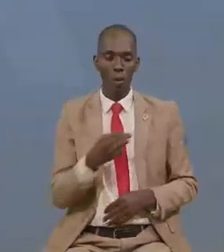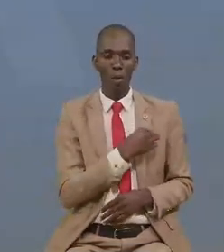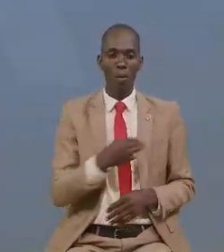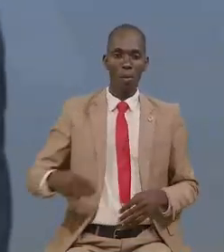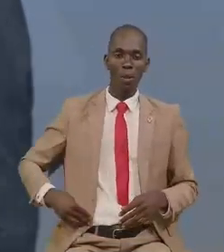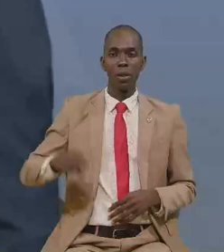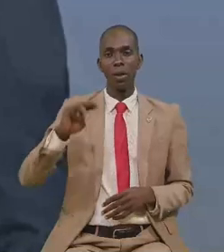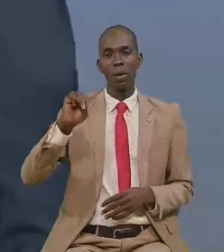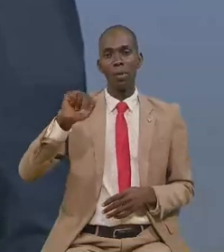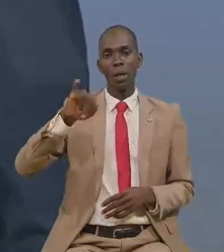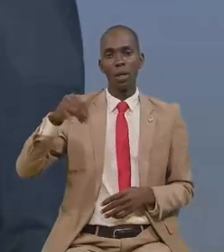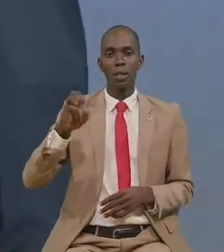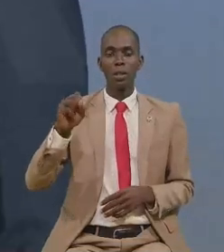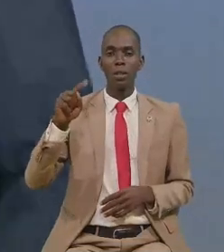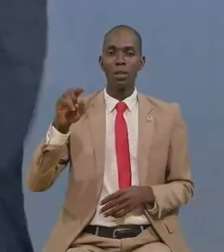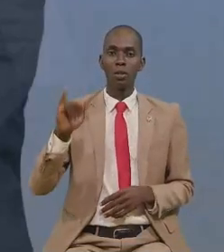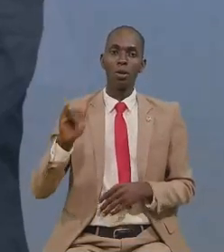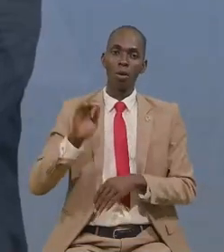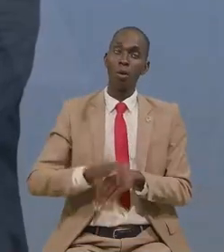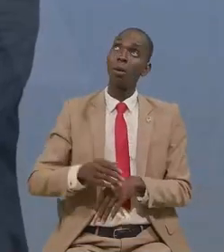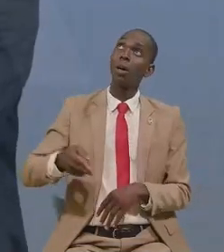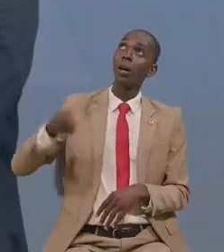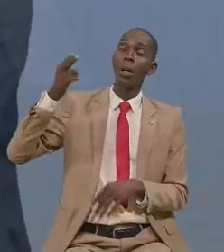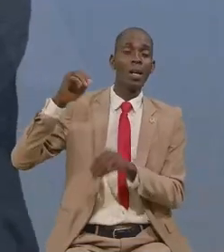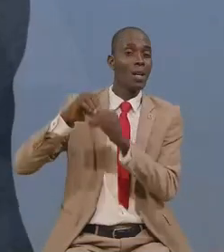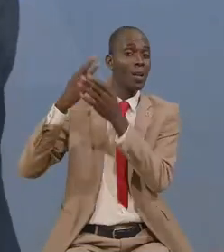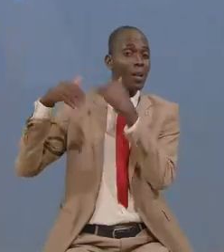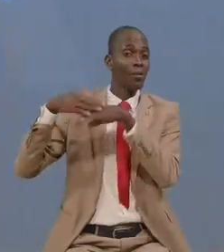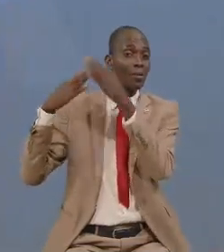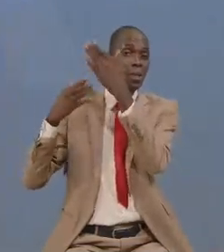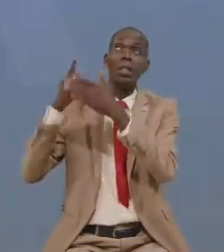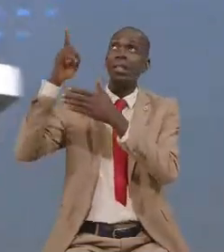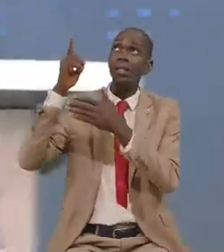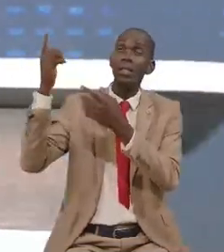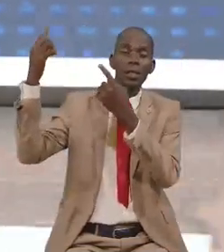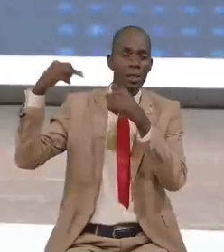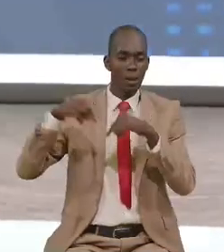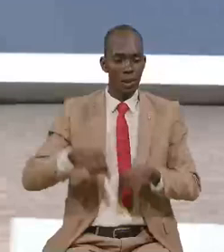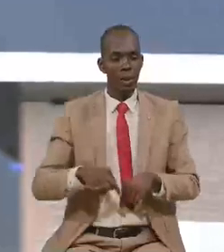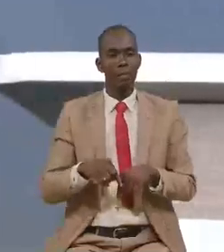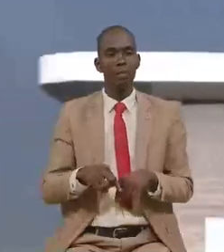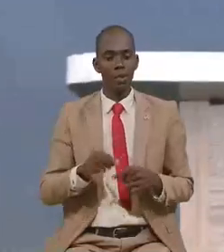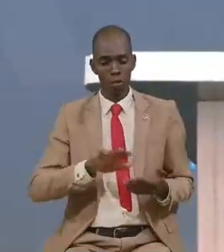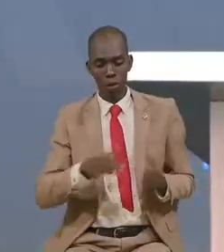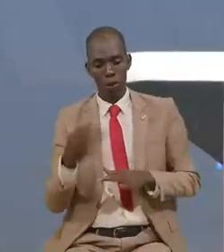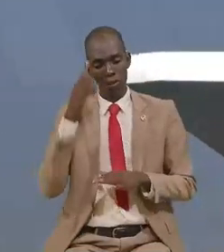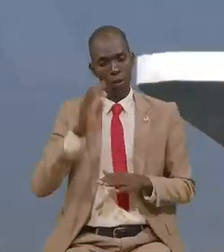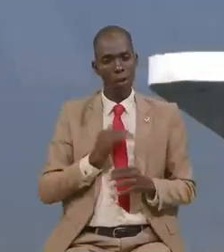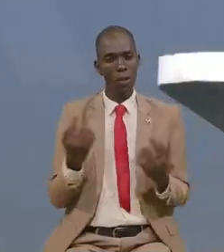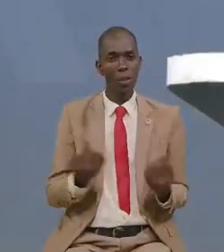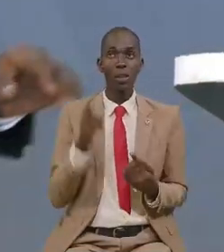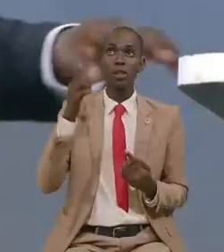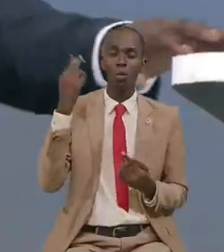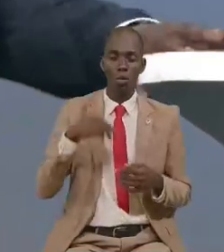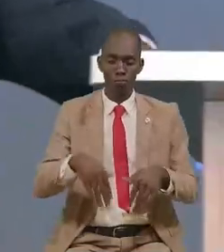était, quand il est venu sur la terre, quand il est mort pour nos péchés, il a été enseveli et il est